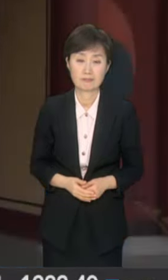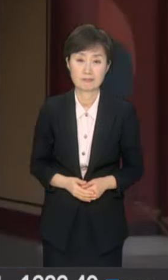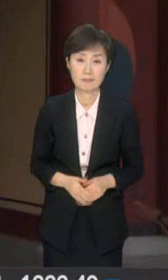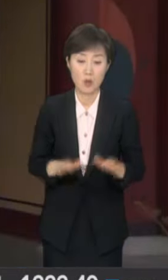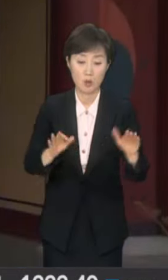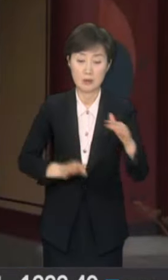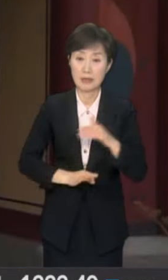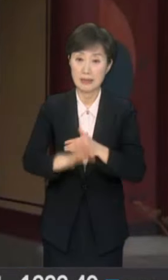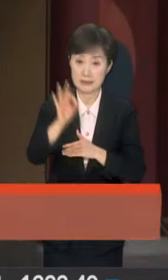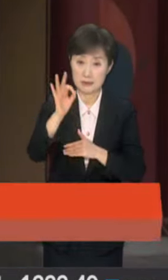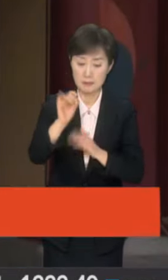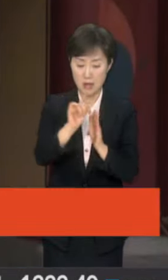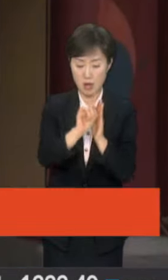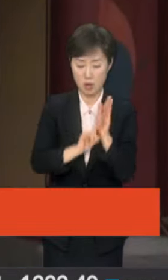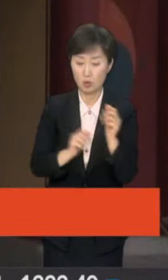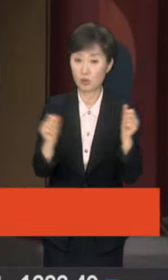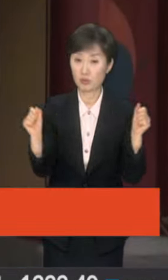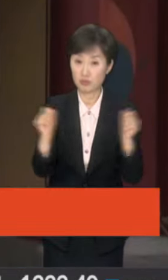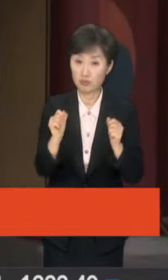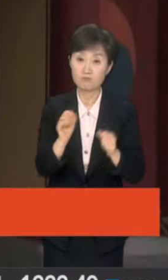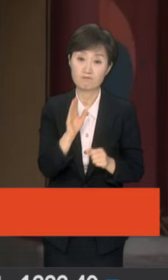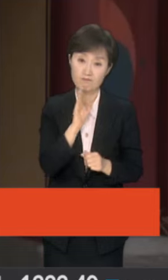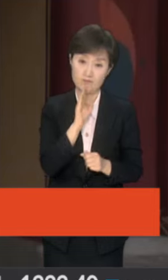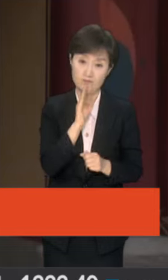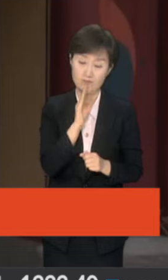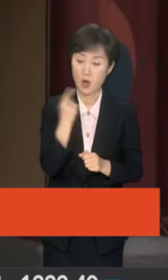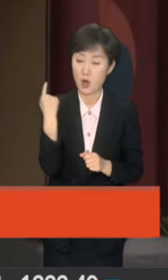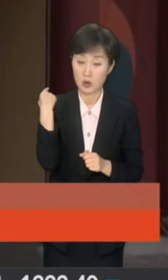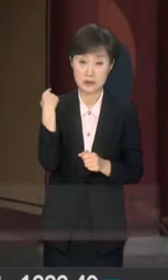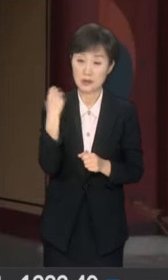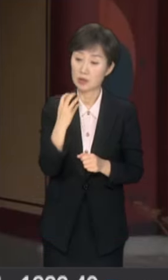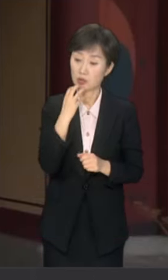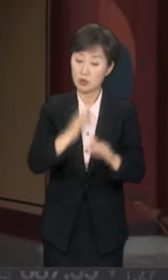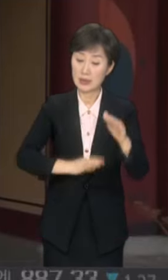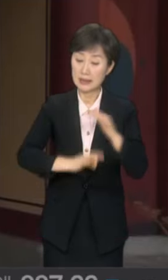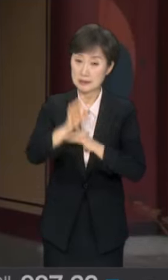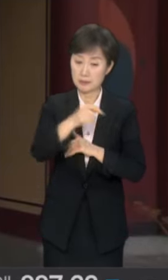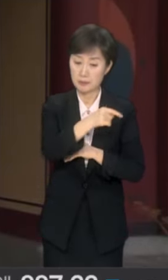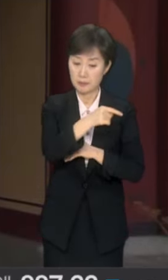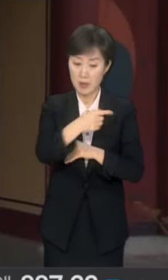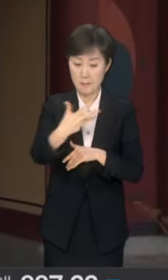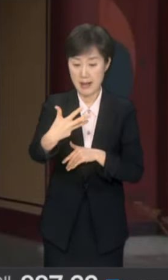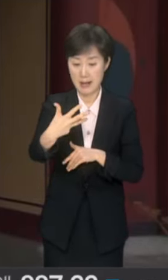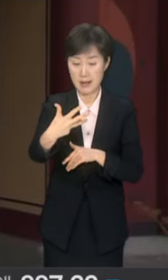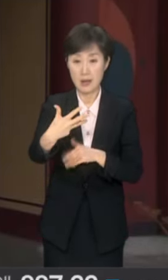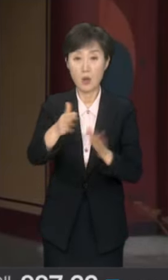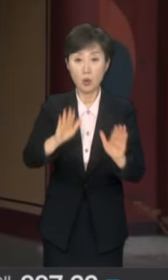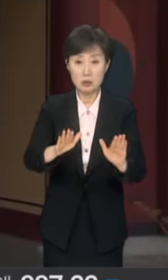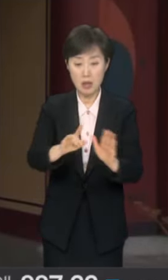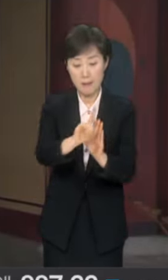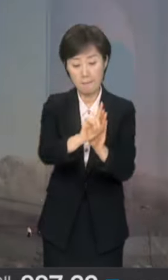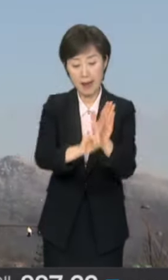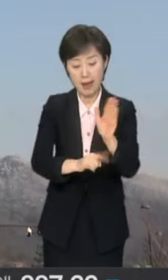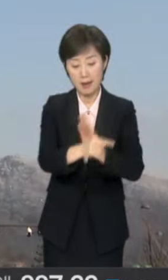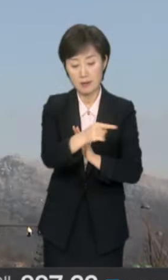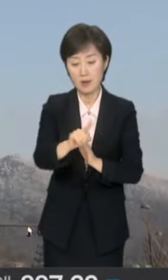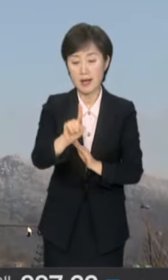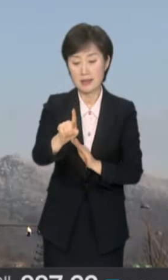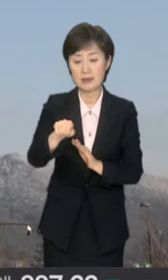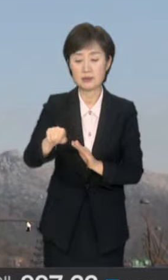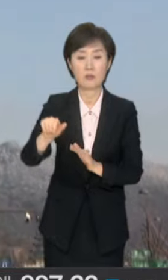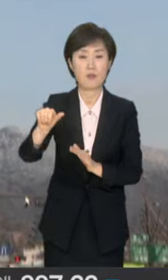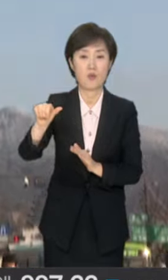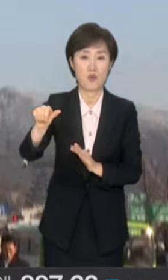네, 오늘 아침 반짝 영하권 추위가 찾아왔죠. 어제는 서울의 아침 기온이 영상 8도였는데요. 오늘 아침은 영하